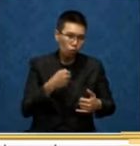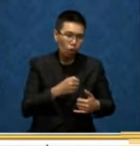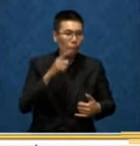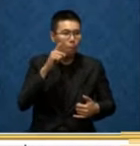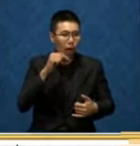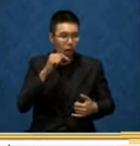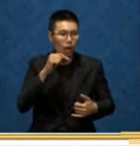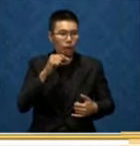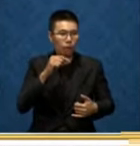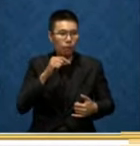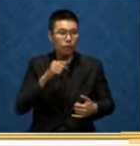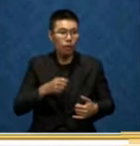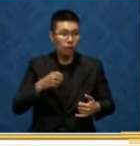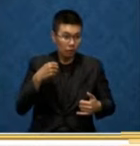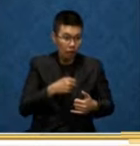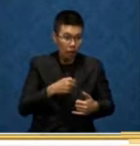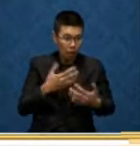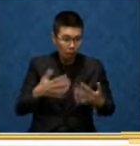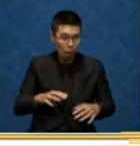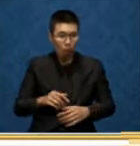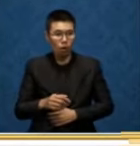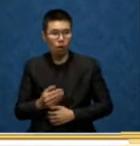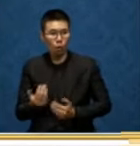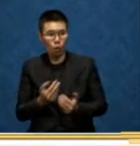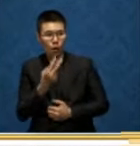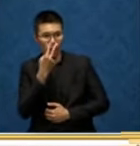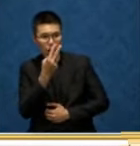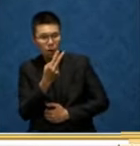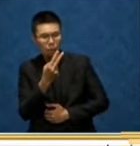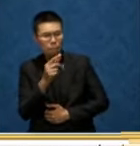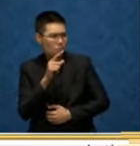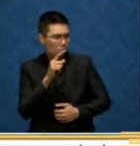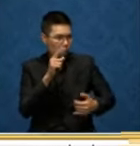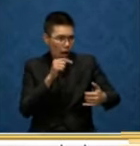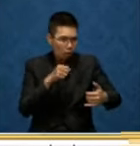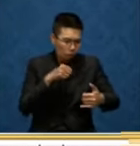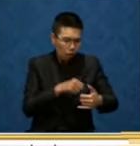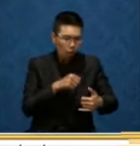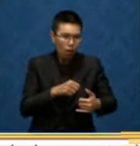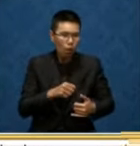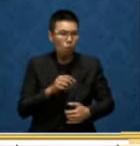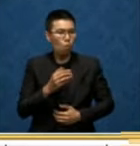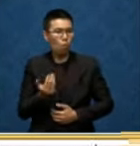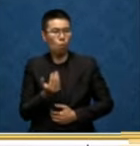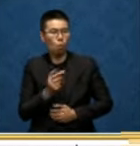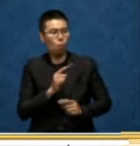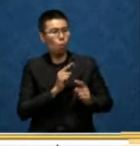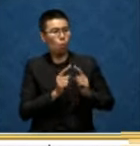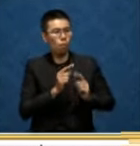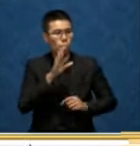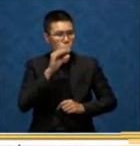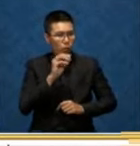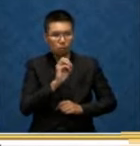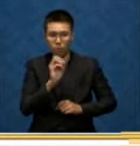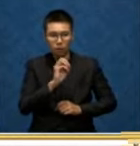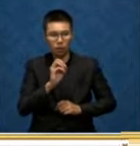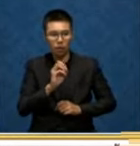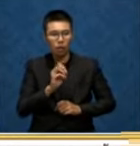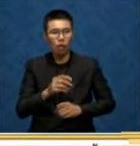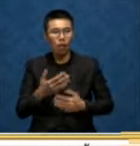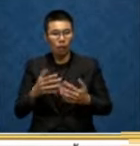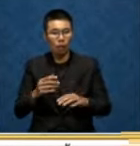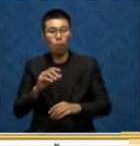แม่ปุ๊บลูกก็เห็นว่าแม่ถูกทำร้ายลูกก็ไม่พอใจไม่พูดกับพ่อต่างๆนานาเสร็จแล้วลูกก็ไปค